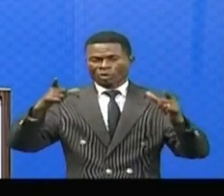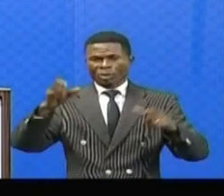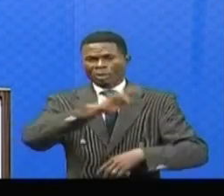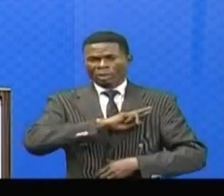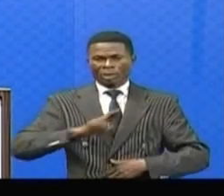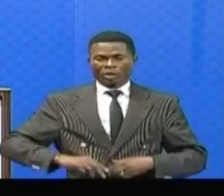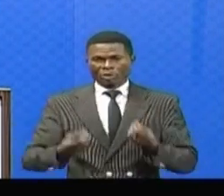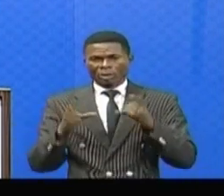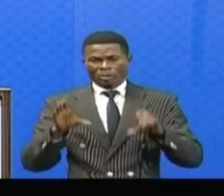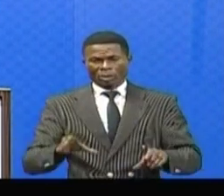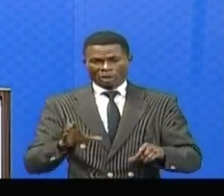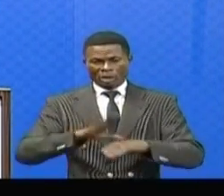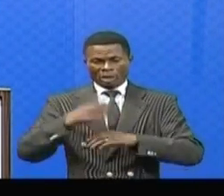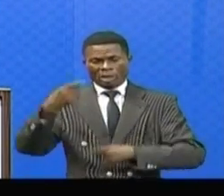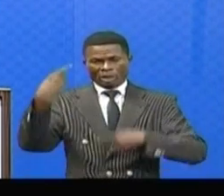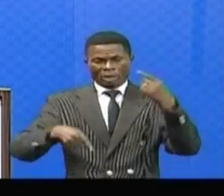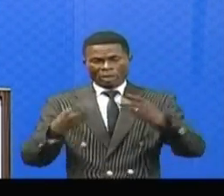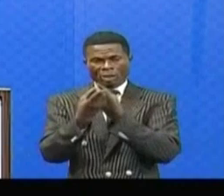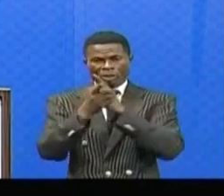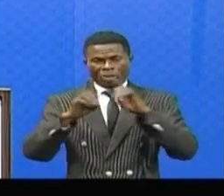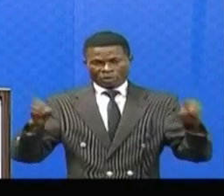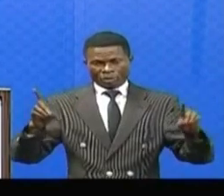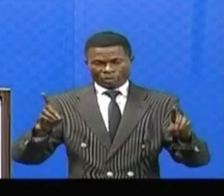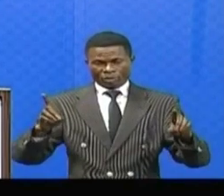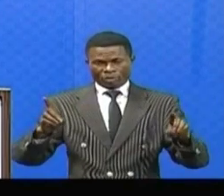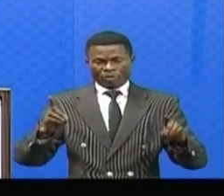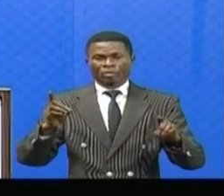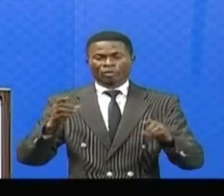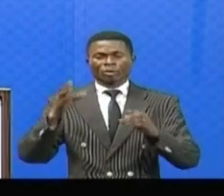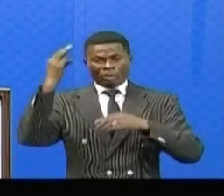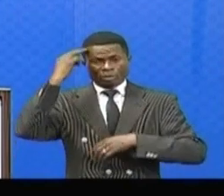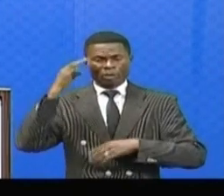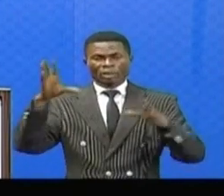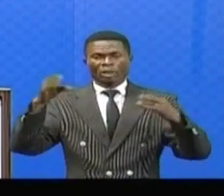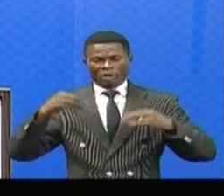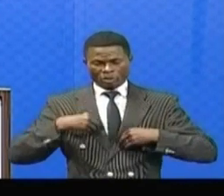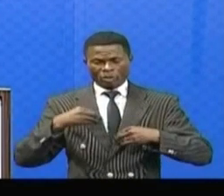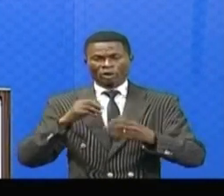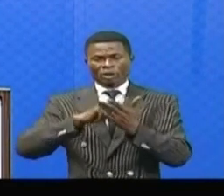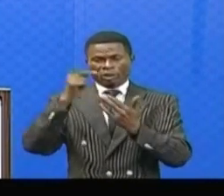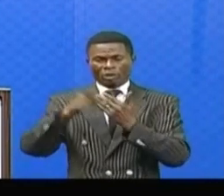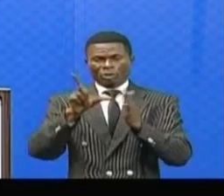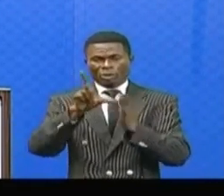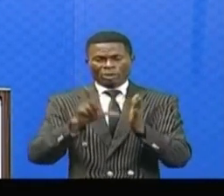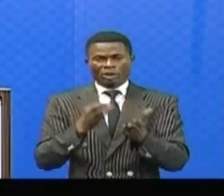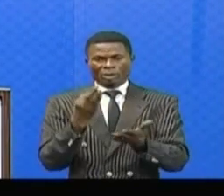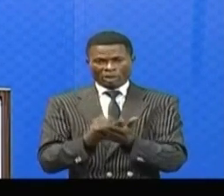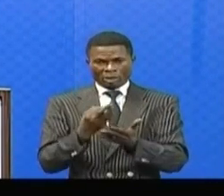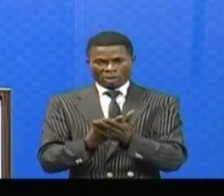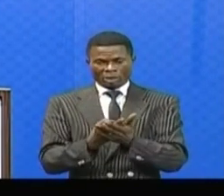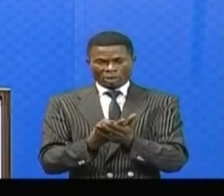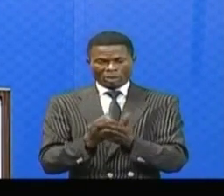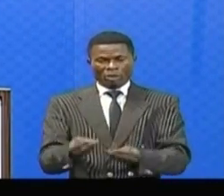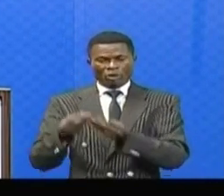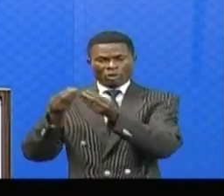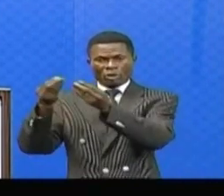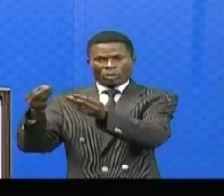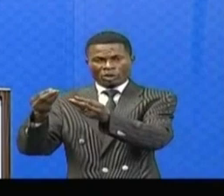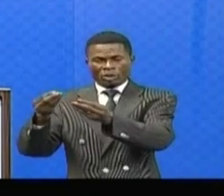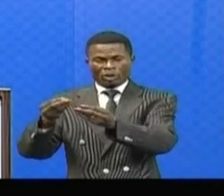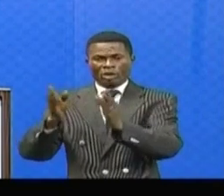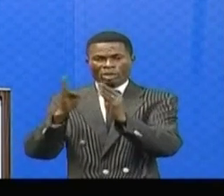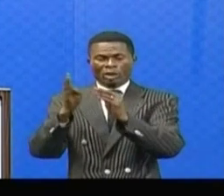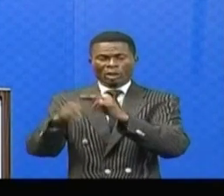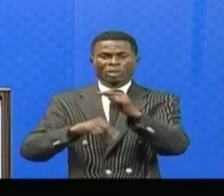République. Après débat et délibération, le Conseil a adopté ces projets de loi des finances qui sera déposé à